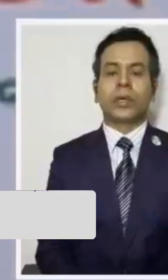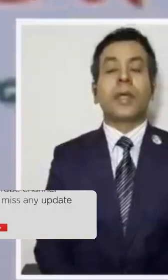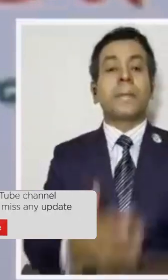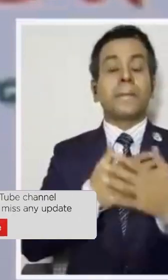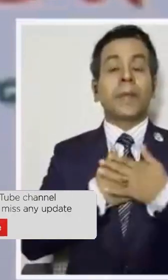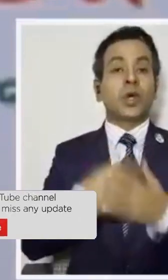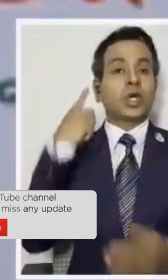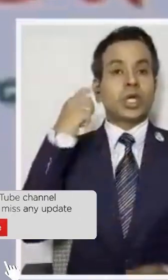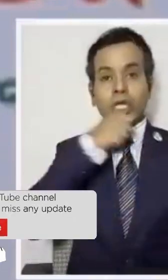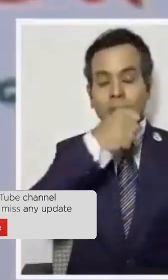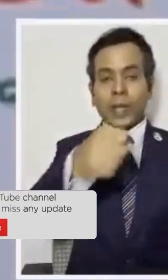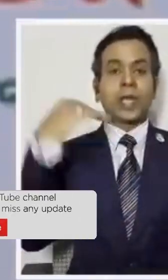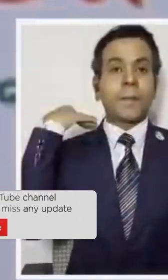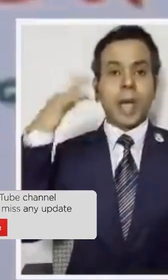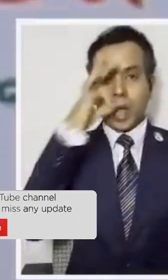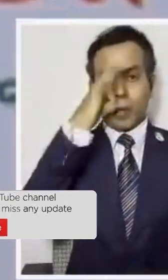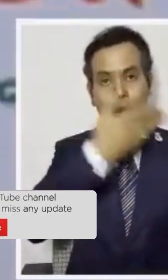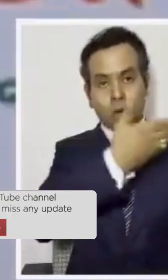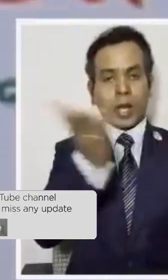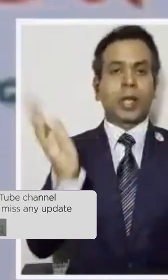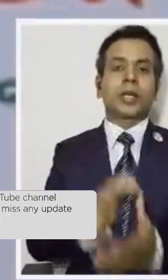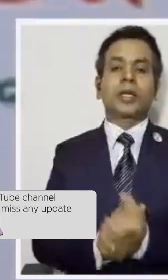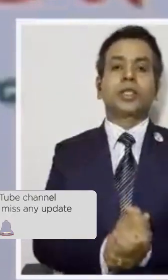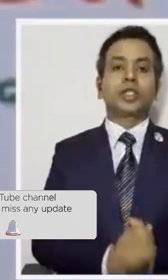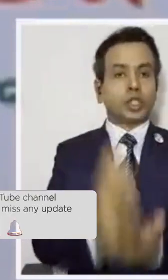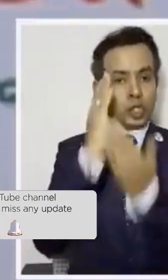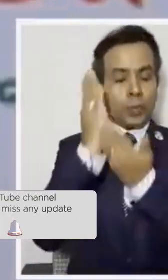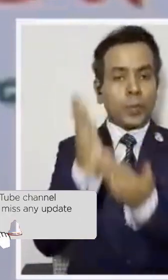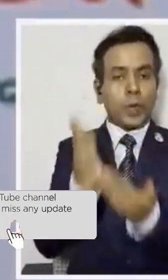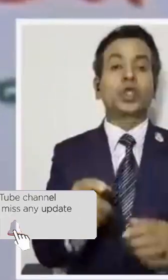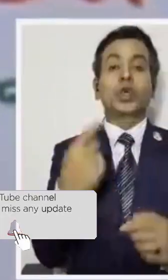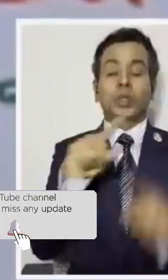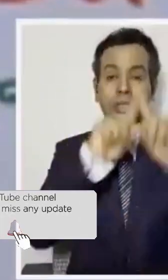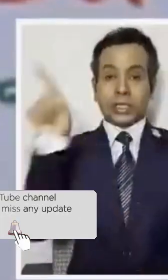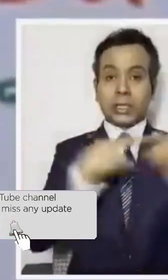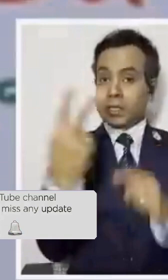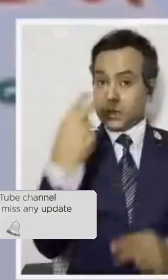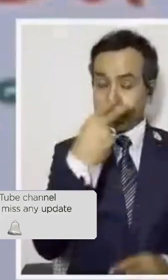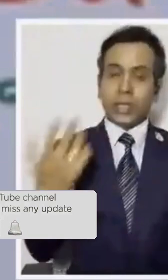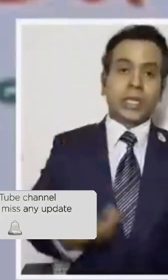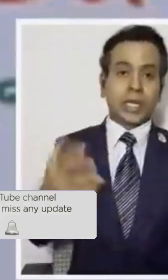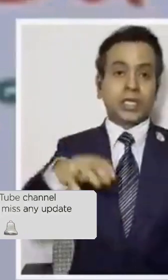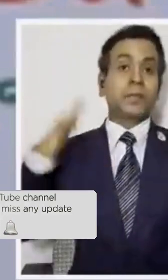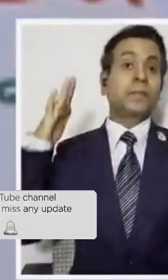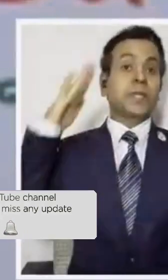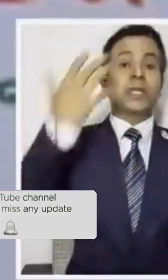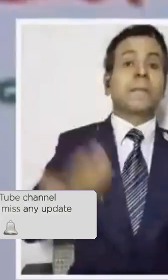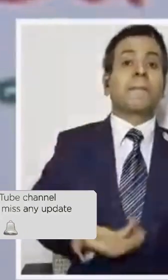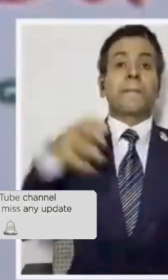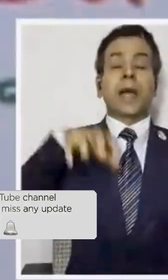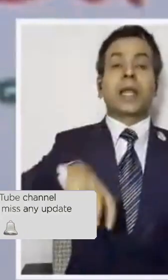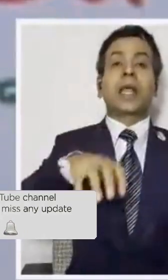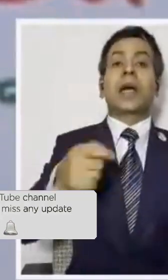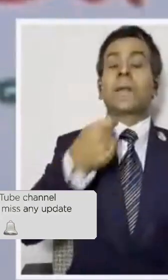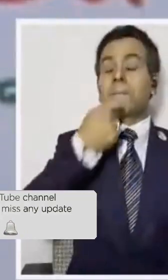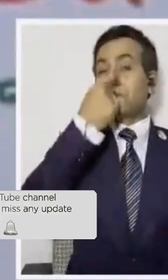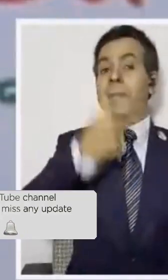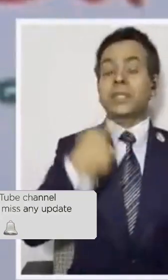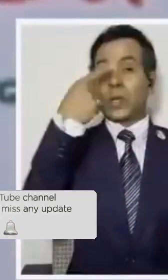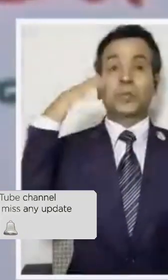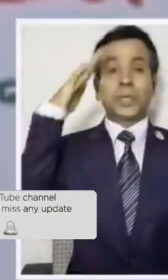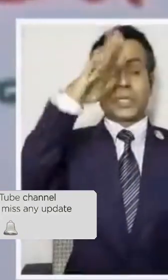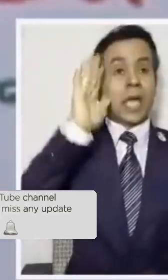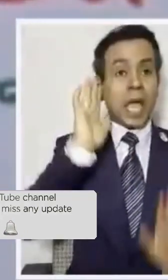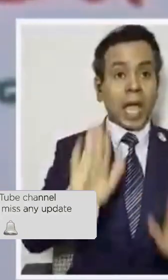দর্শক শ্রোতাবৃন্দ, প্রিয় দেশবাসী এবং প্রবাসী সারা বিশ্বে, যারা বাংলাদেশের থেকে প্রচারিত স্বাস্থ্য অধিদপ্তর কর্তৃক প্রচারিত দৈনিক